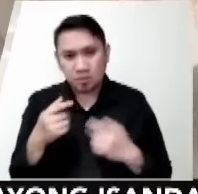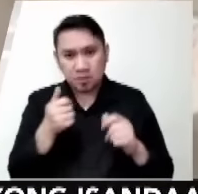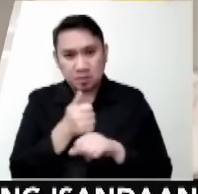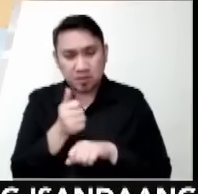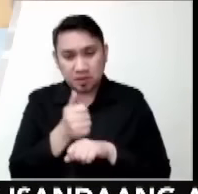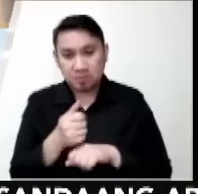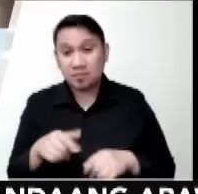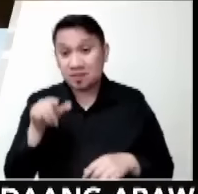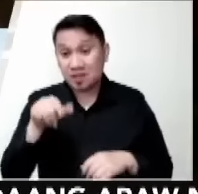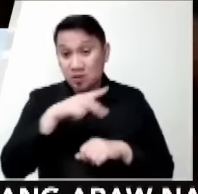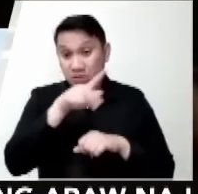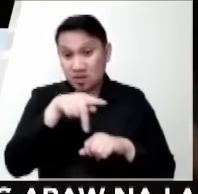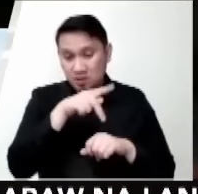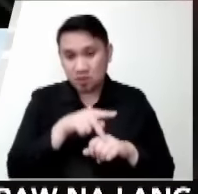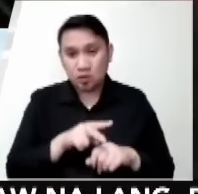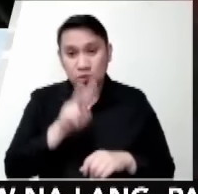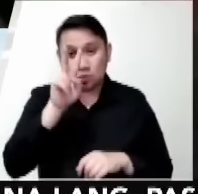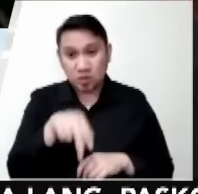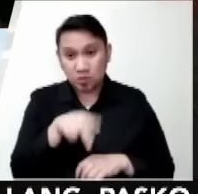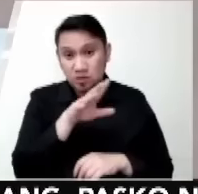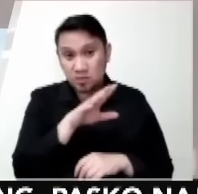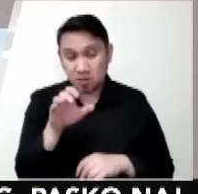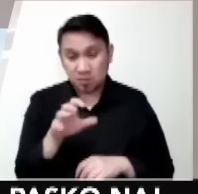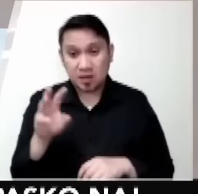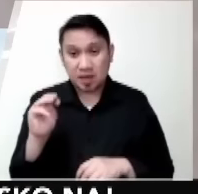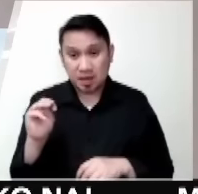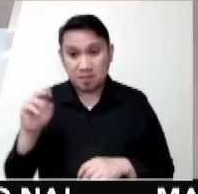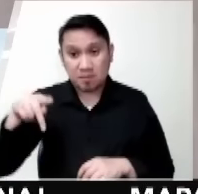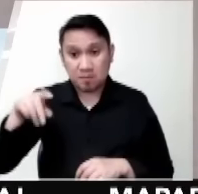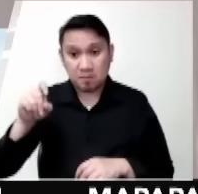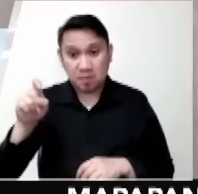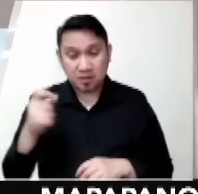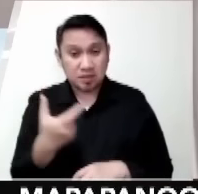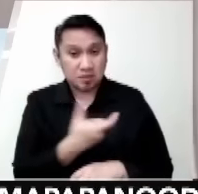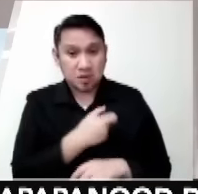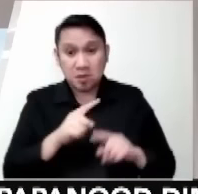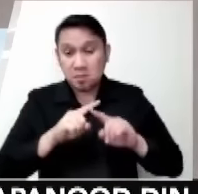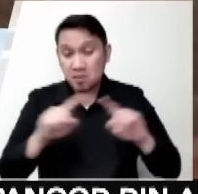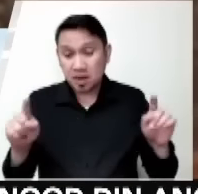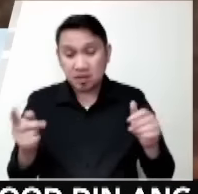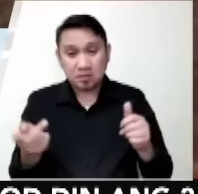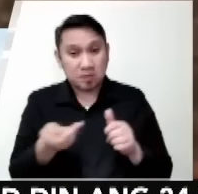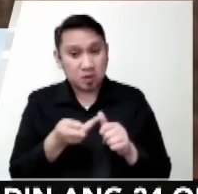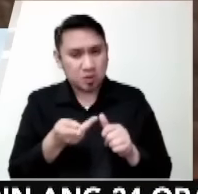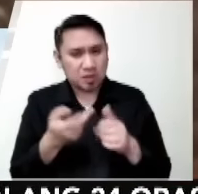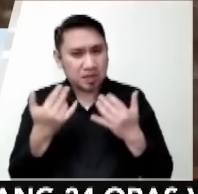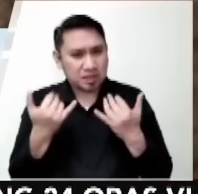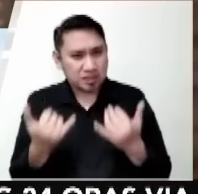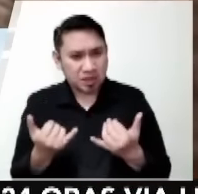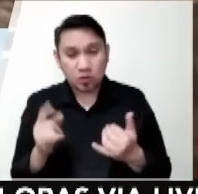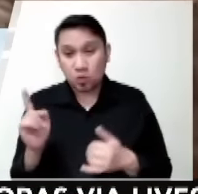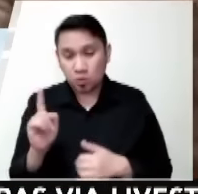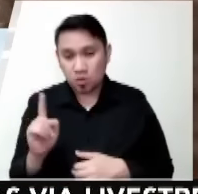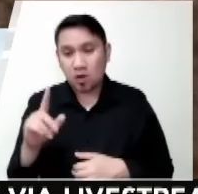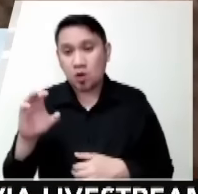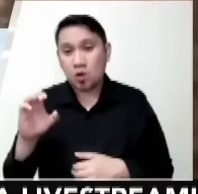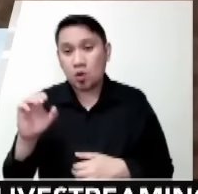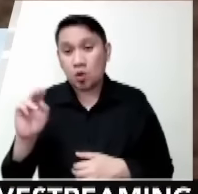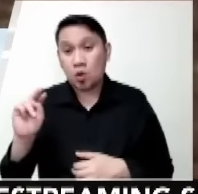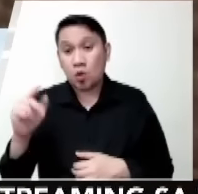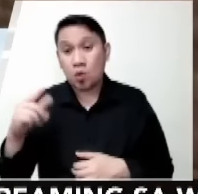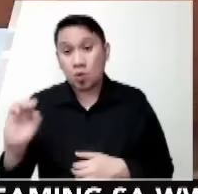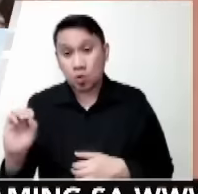sa 2,500 doses ng Mpox vaccine. Pero ang prioridad sa ngayon ng World Health Organization ay ang Republic of Congo, kung saan may